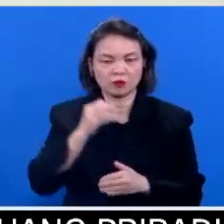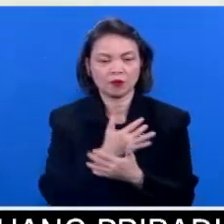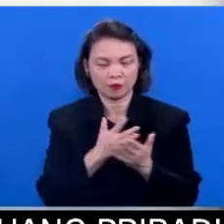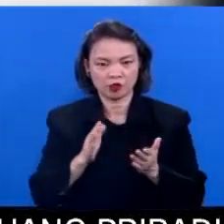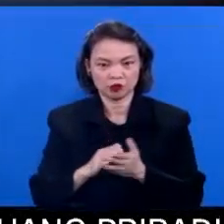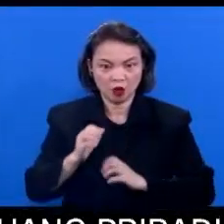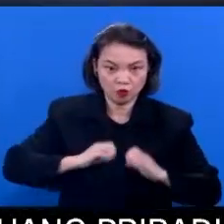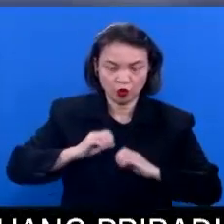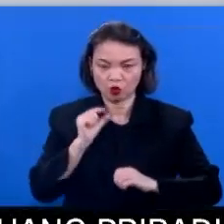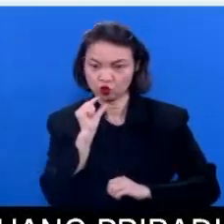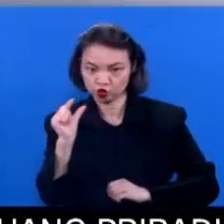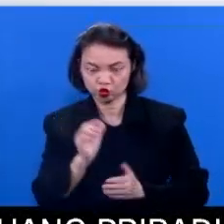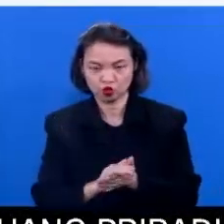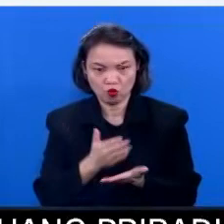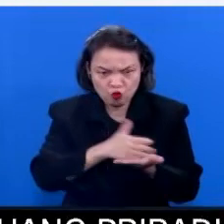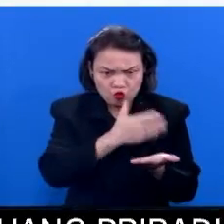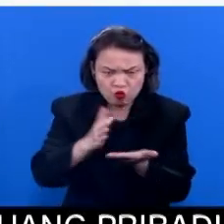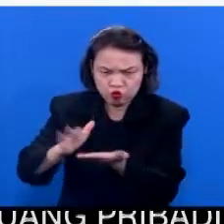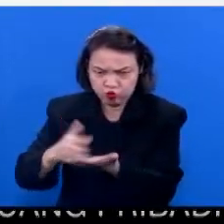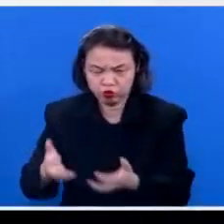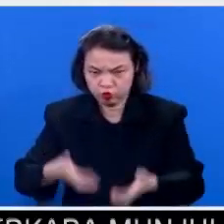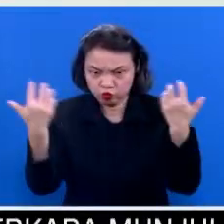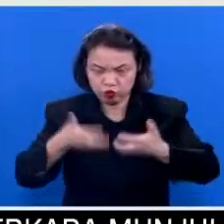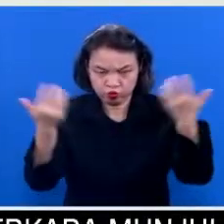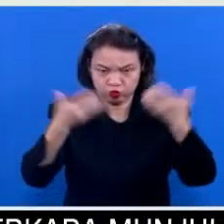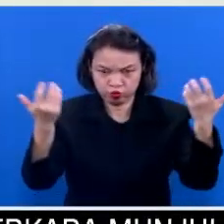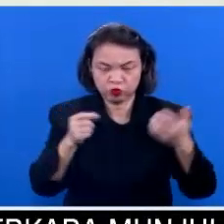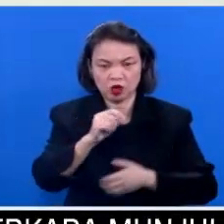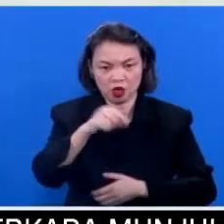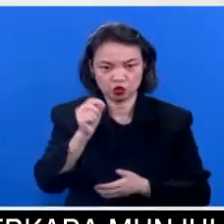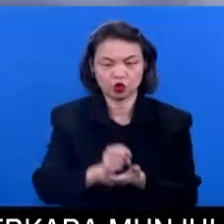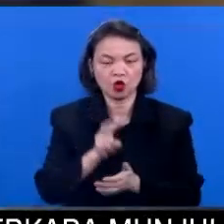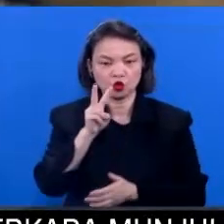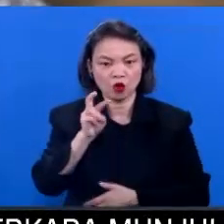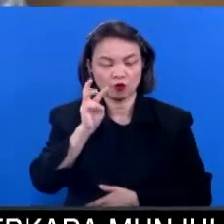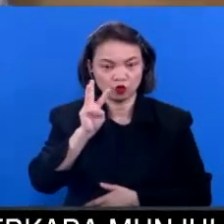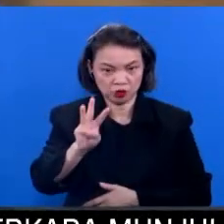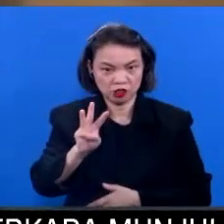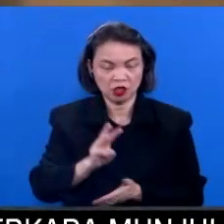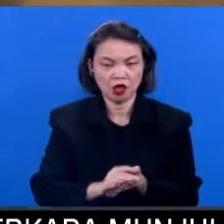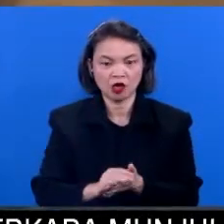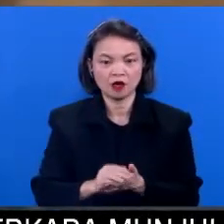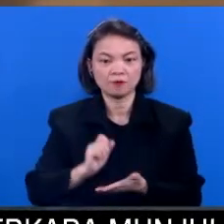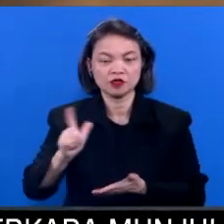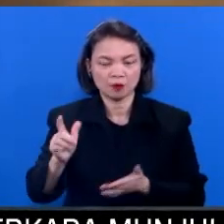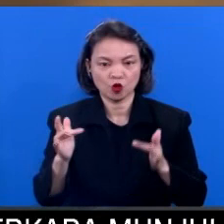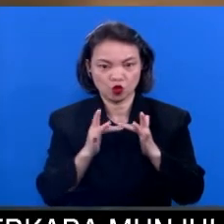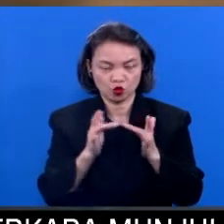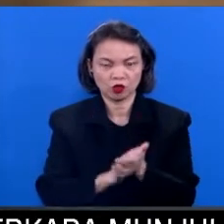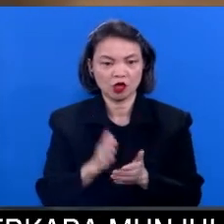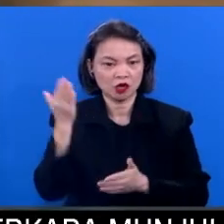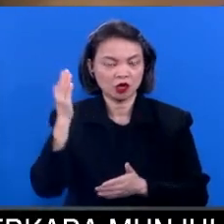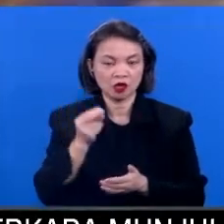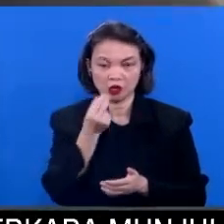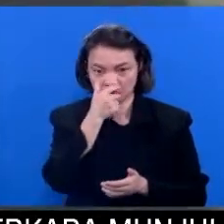ilegal. Kepolisian daerah Jawa Barat menggerebek kantor yang mengoperasikan 23 pinjol ilegal pada Kamis 14 Oktober